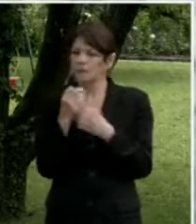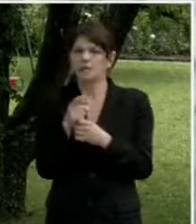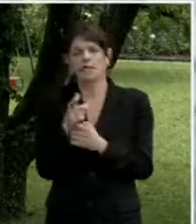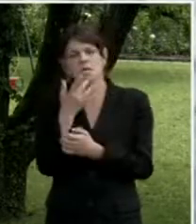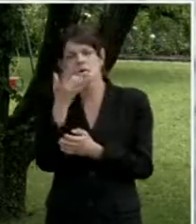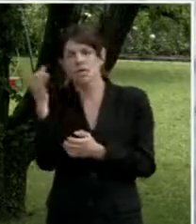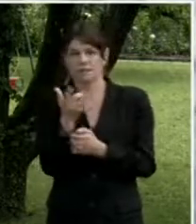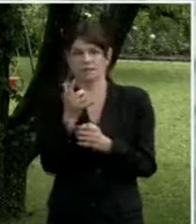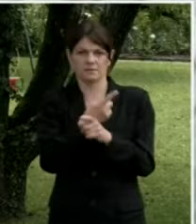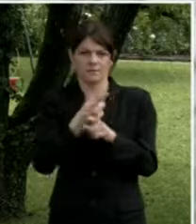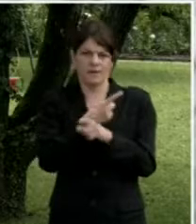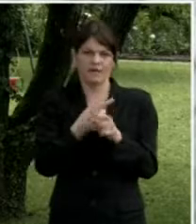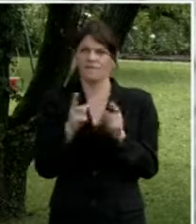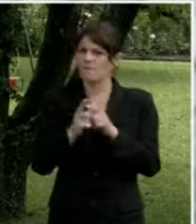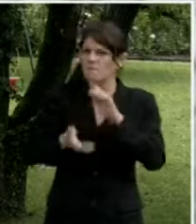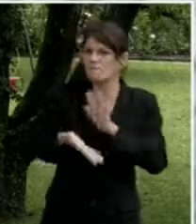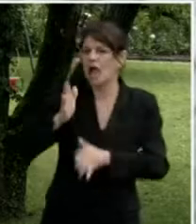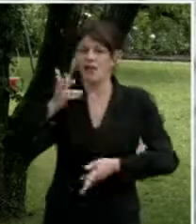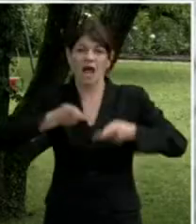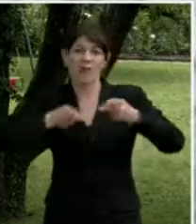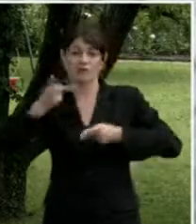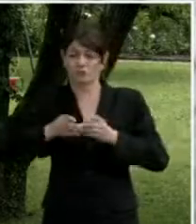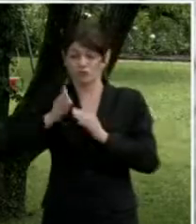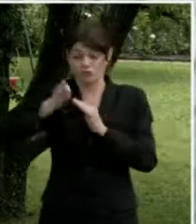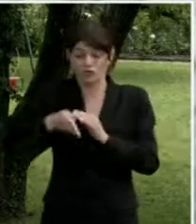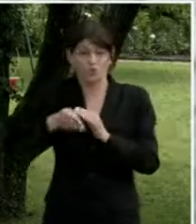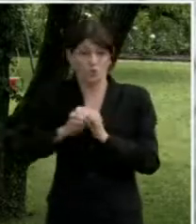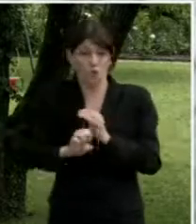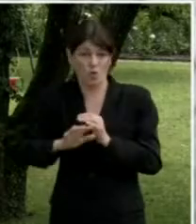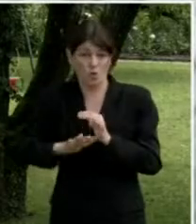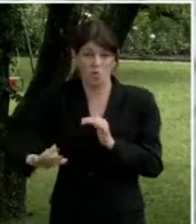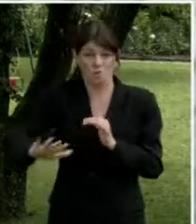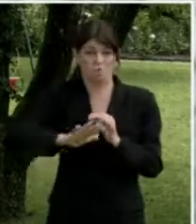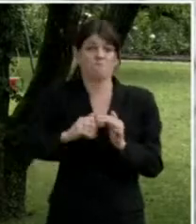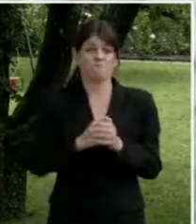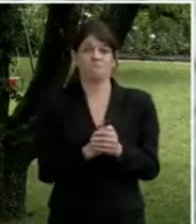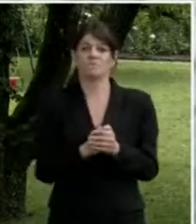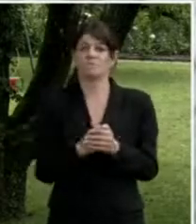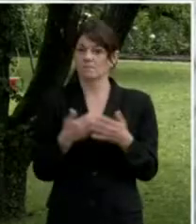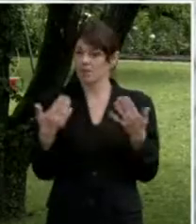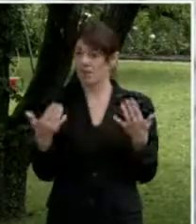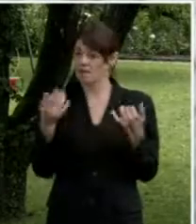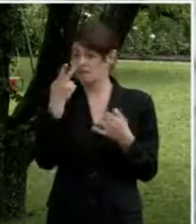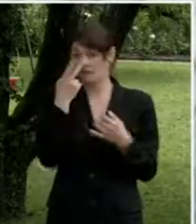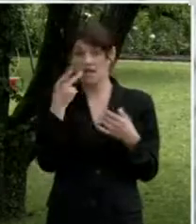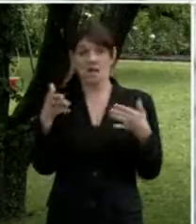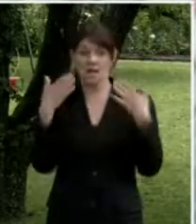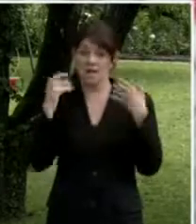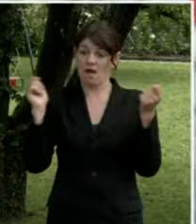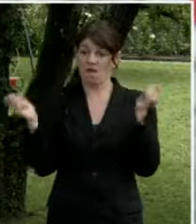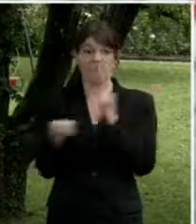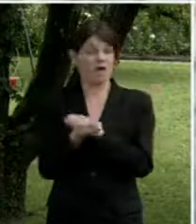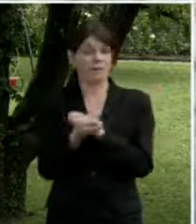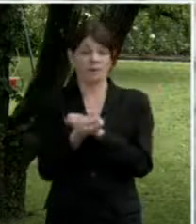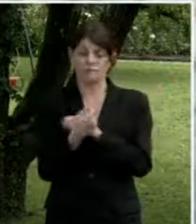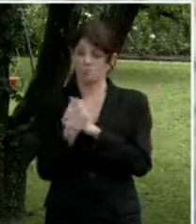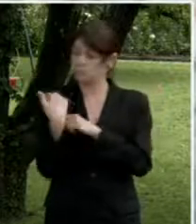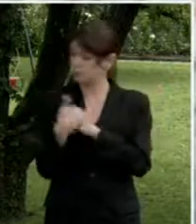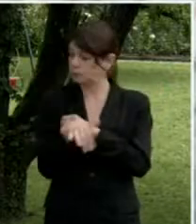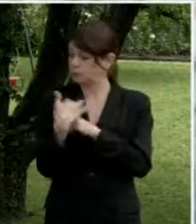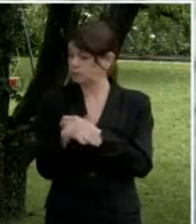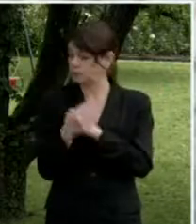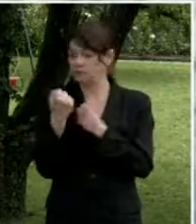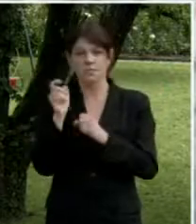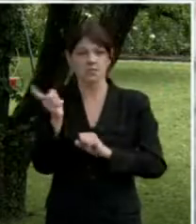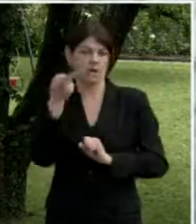unerträglichen Hitzeperioden mit Brandkatastrophen in südlicheren Gefilden ist der Klimawandel dieses Jahr besonders